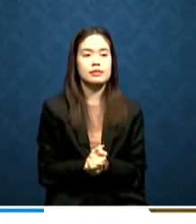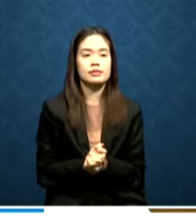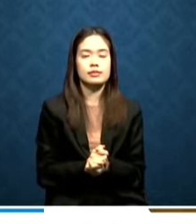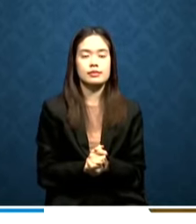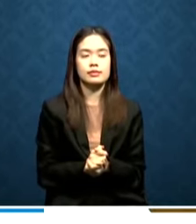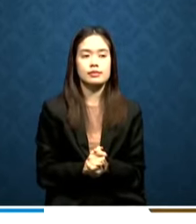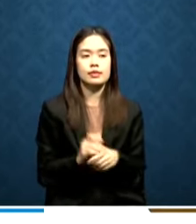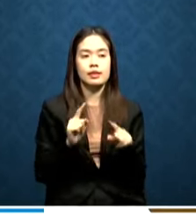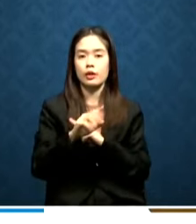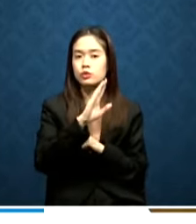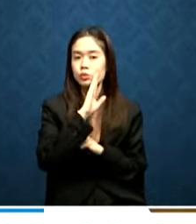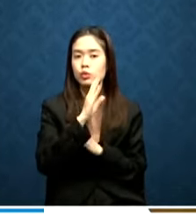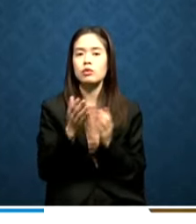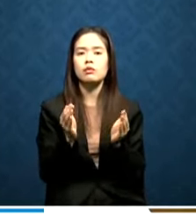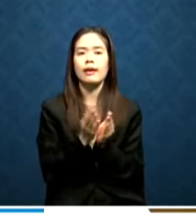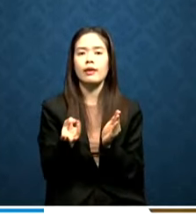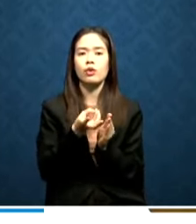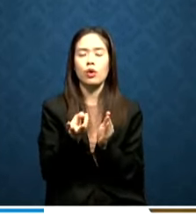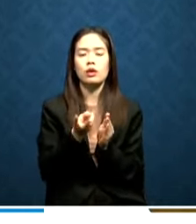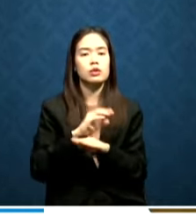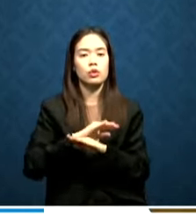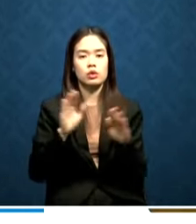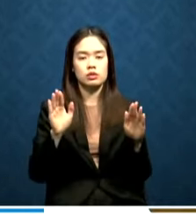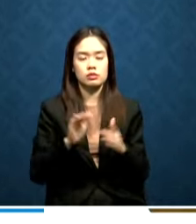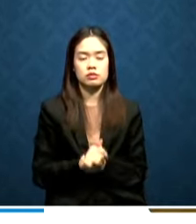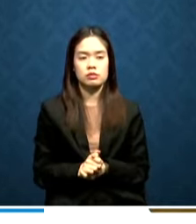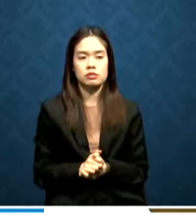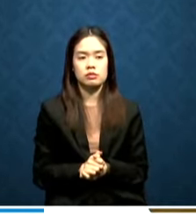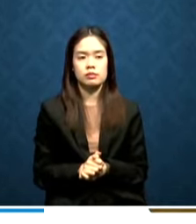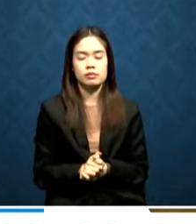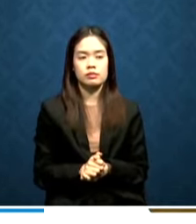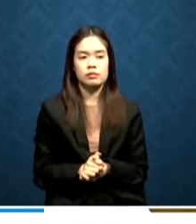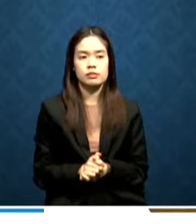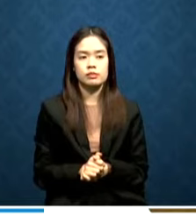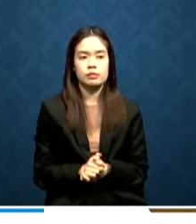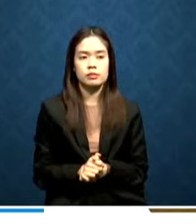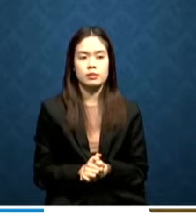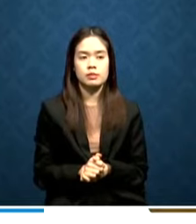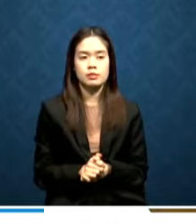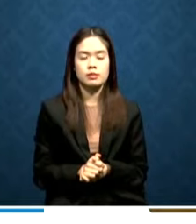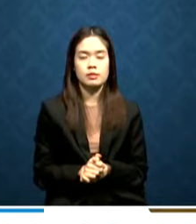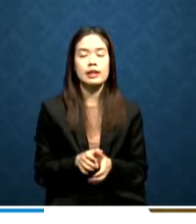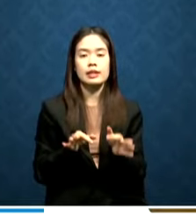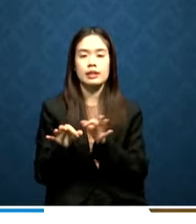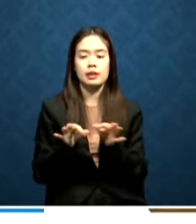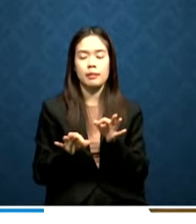ตนะครับเป็นหลักการข้างล่างไว้สำหรับเรื่องของท่านเนี่ยคือนี่ผมตอบของท่านอื่นไปแล้ว